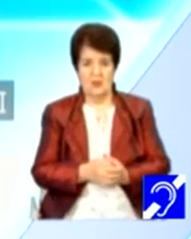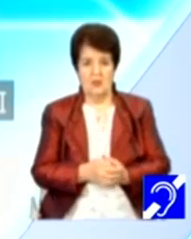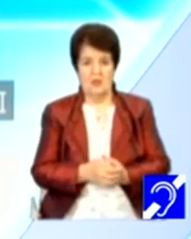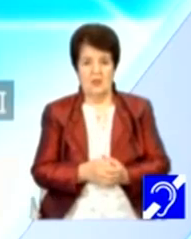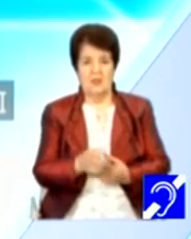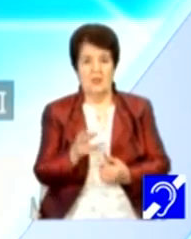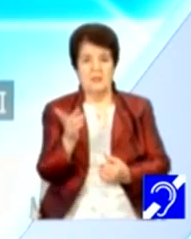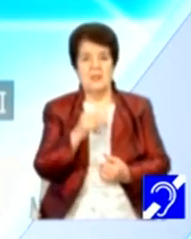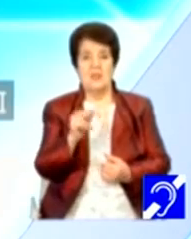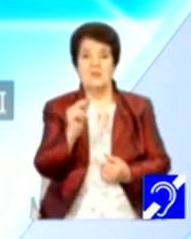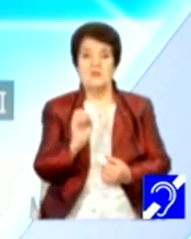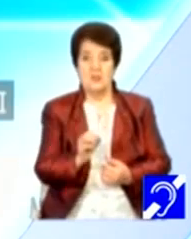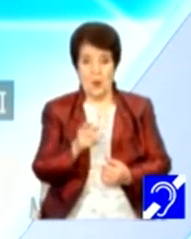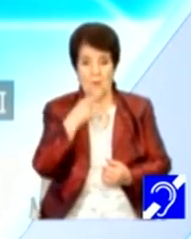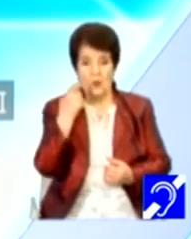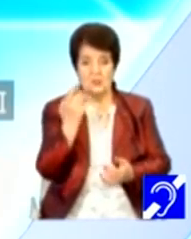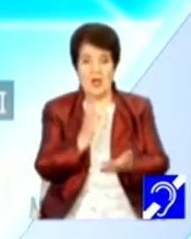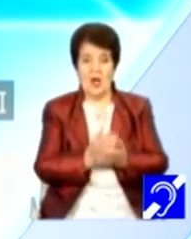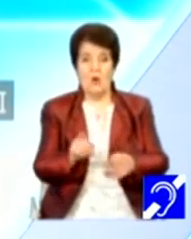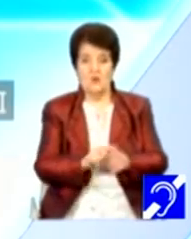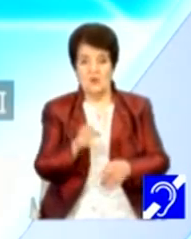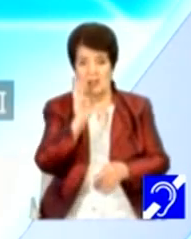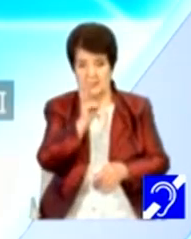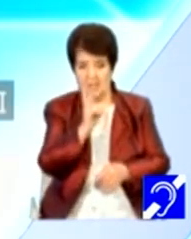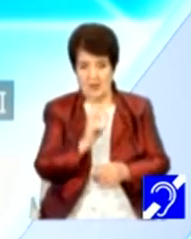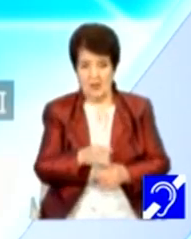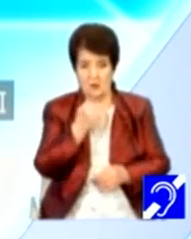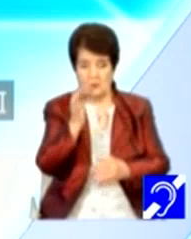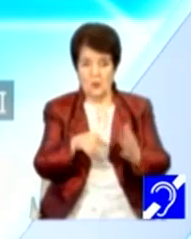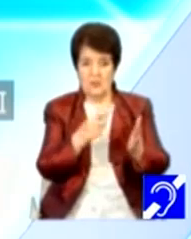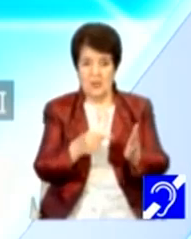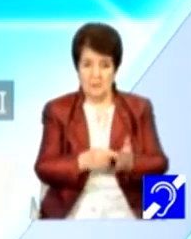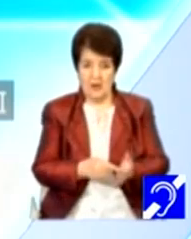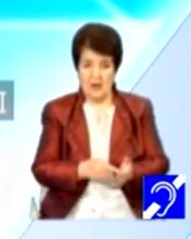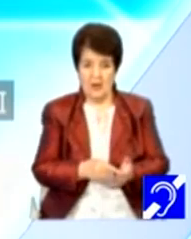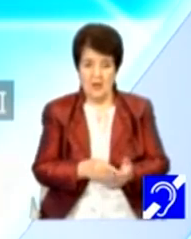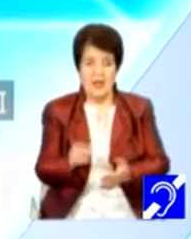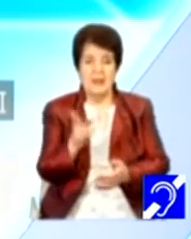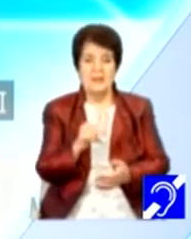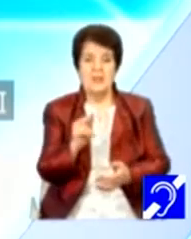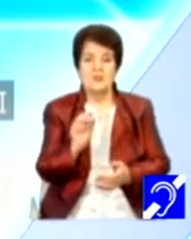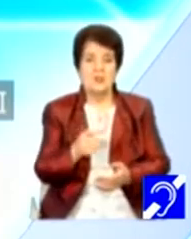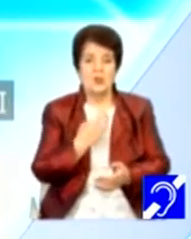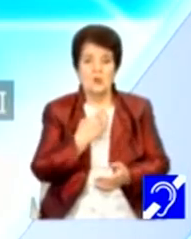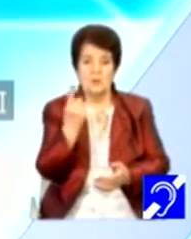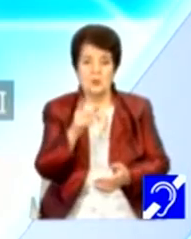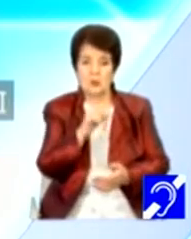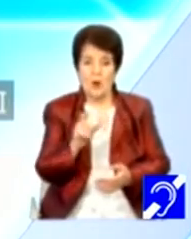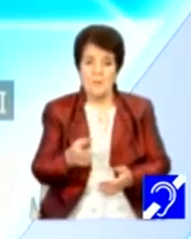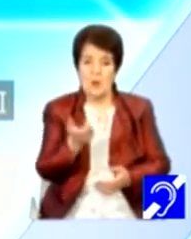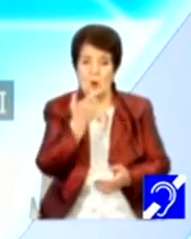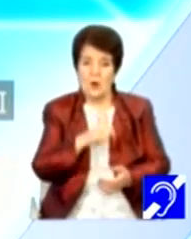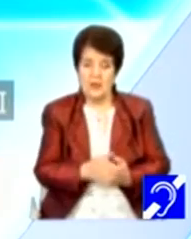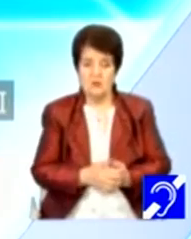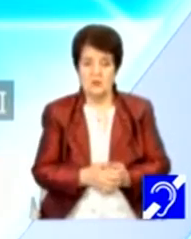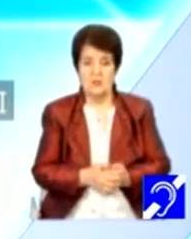bine, de ce politicienii au așa salarii? Trebuie să-și pui întrebare alegătorul. De ce ei nu votează oamenii onești,